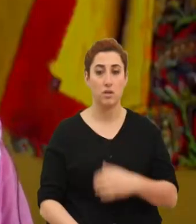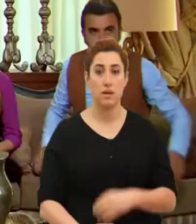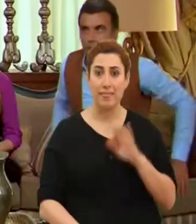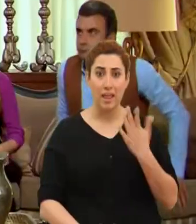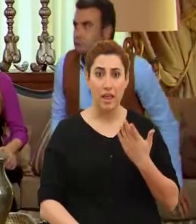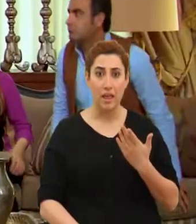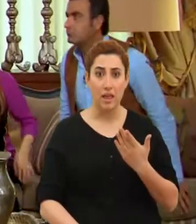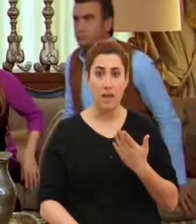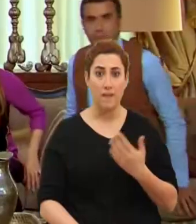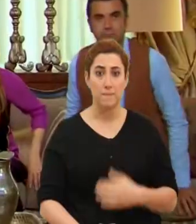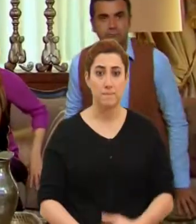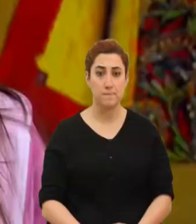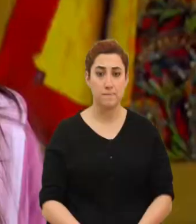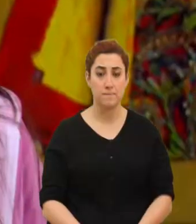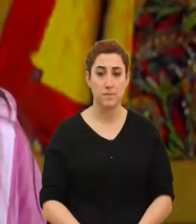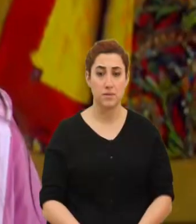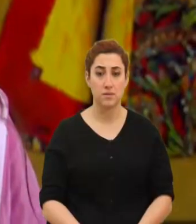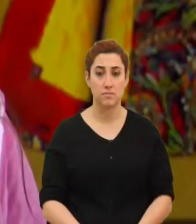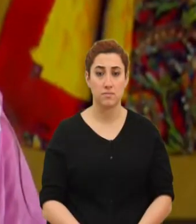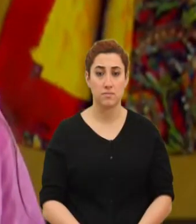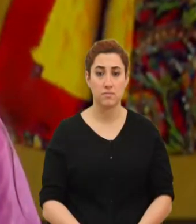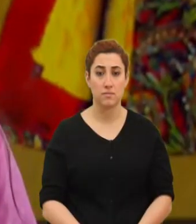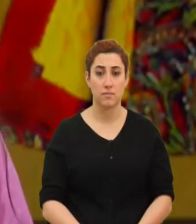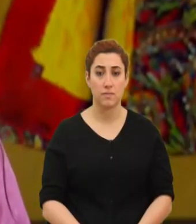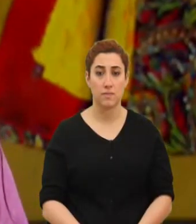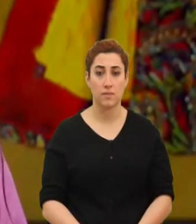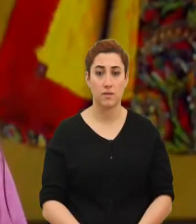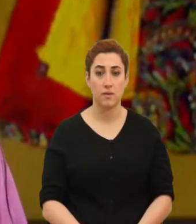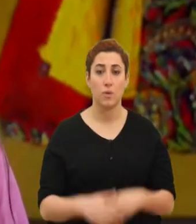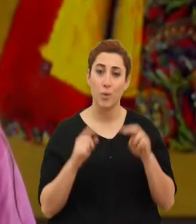Ne? Serpil ayağa fırladı.